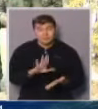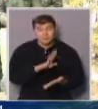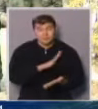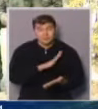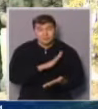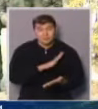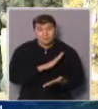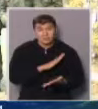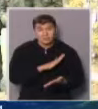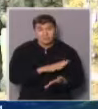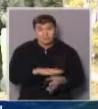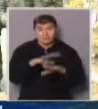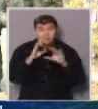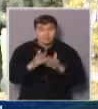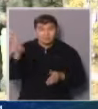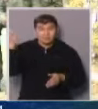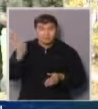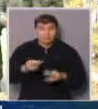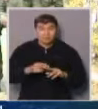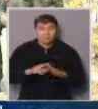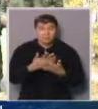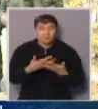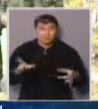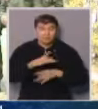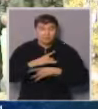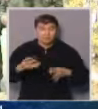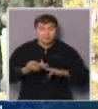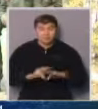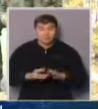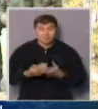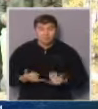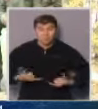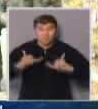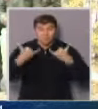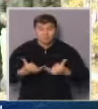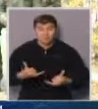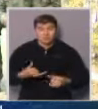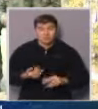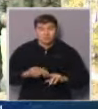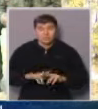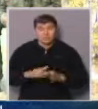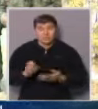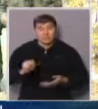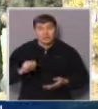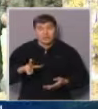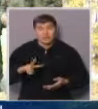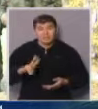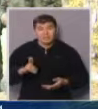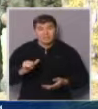нашим святилищем. Сюда мы приходим во все праздники, отдаем дань уважения, потому что Александр